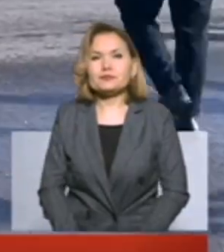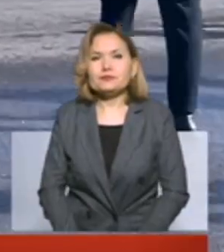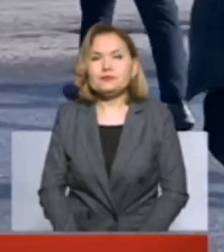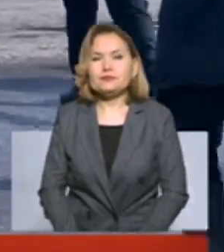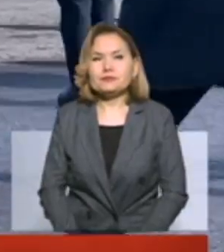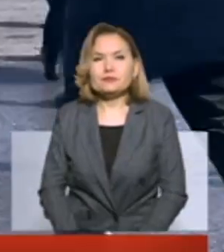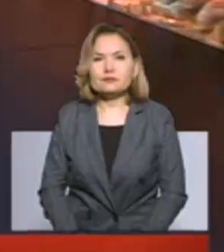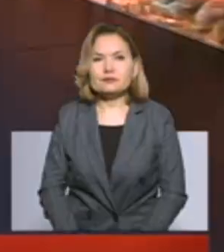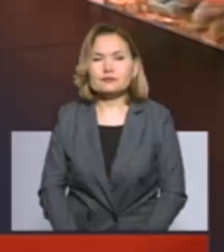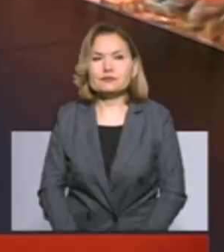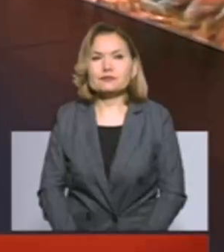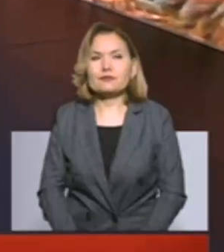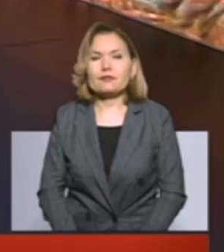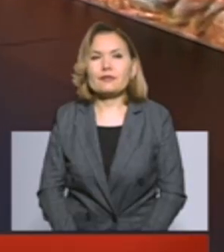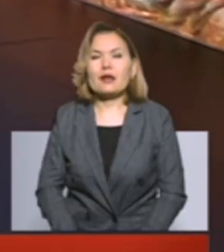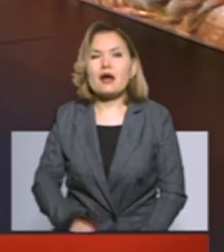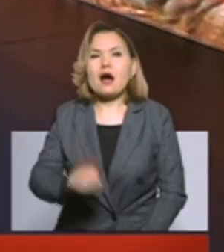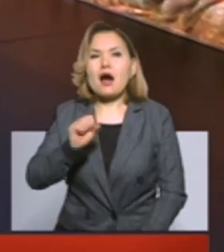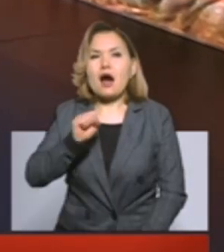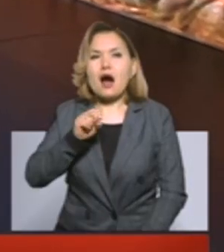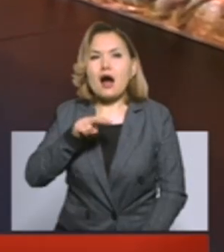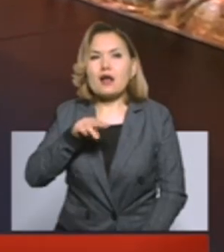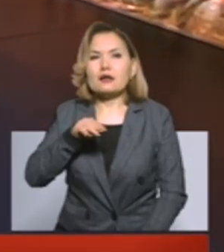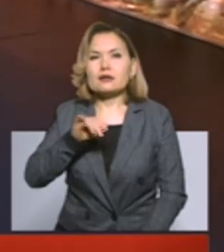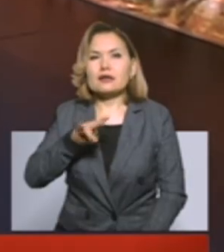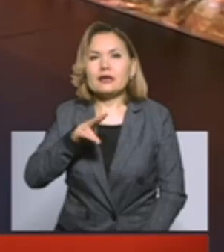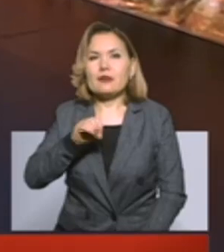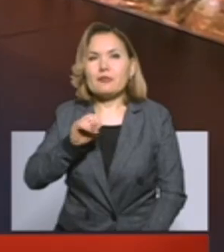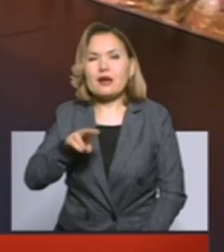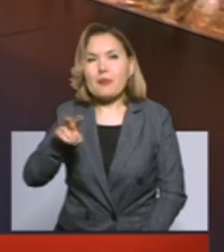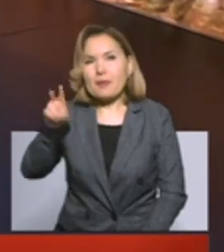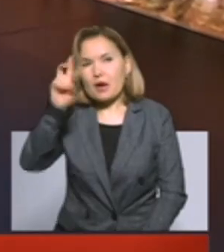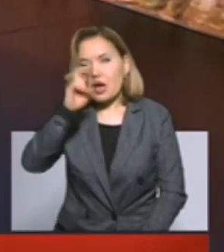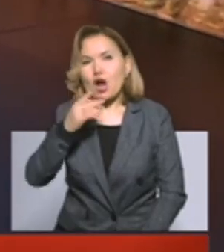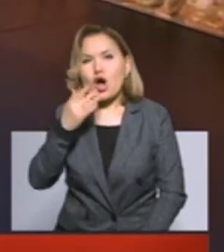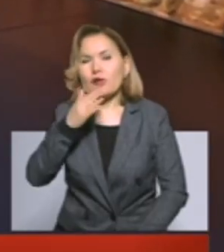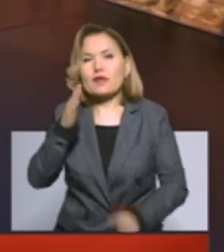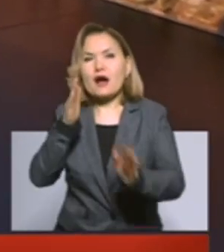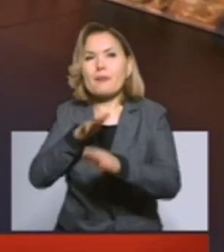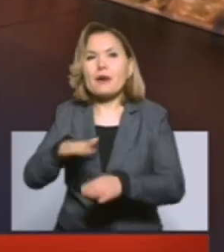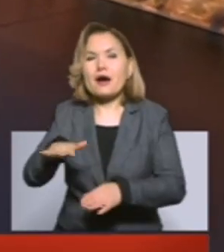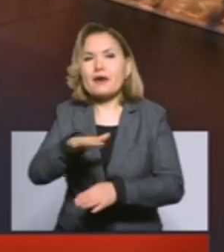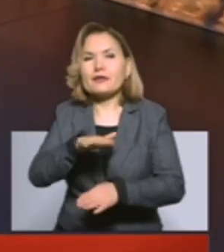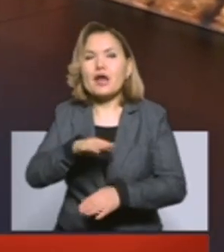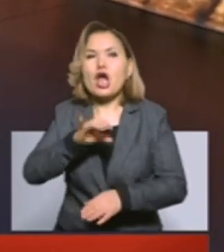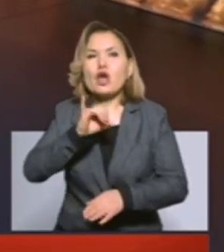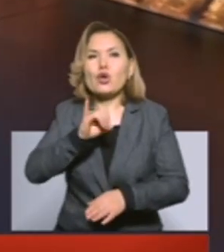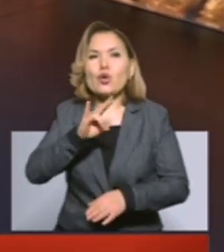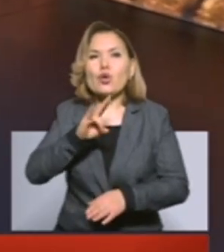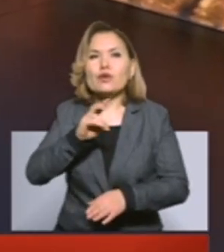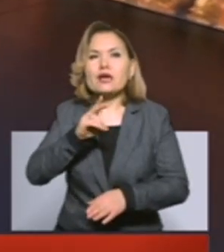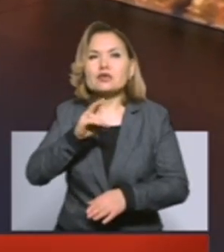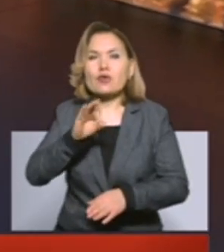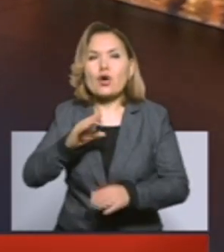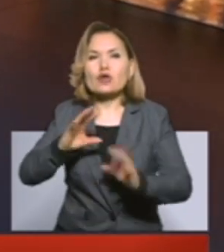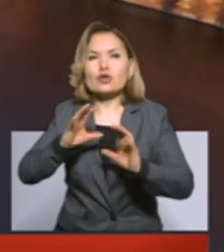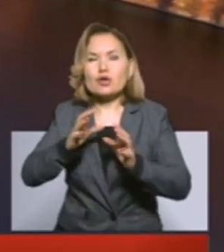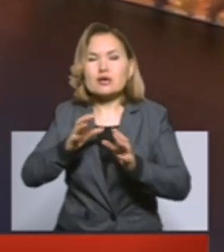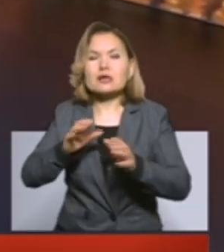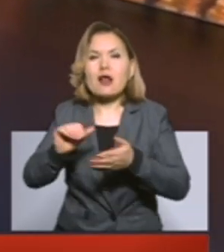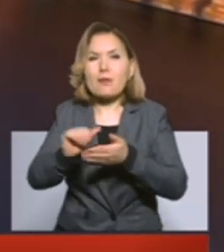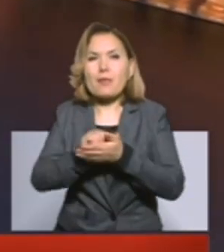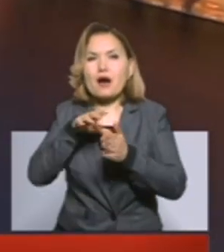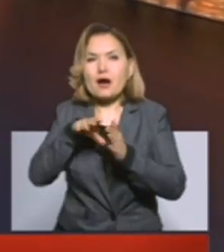Астана. Өзгеде ақпарат, Алтын Емел мемлекеттік ұлттық табиғи паркі ЮНЕСКО-ның дүниежүзілік мұралар тізіміне